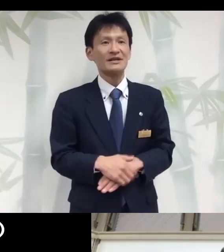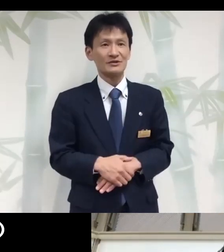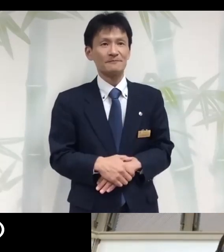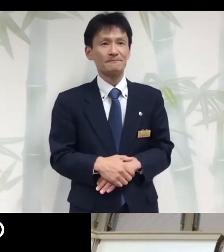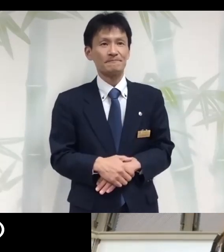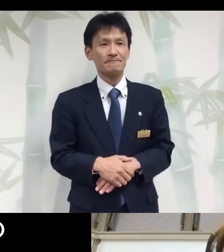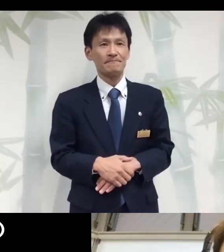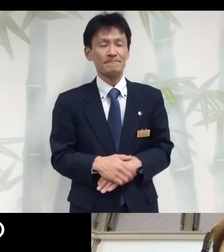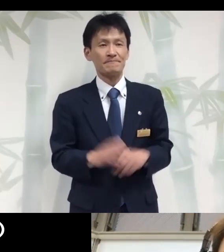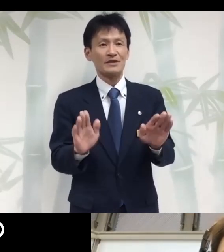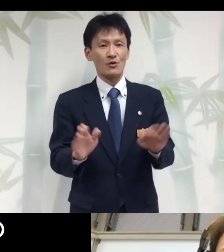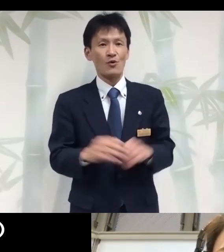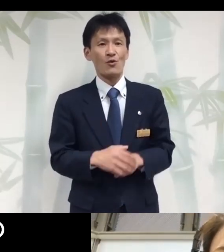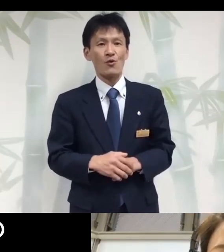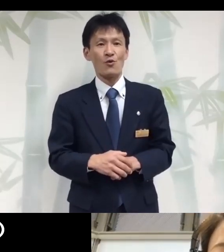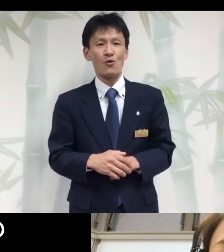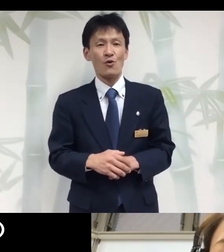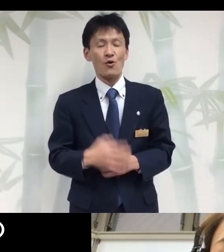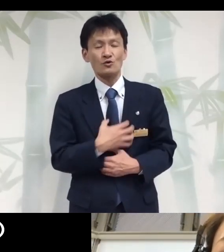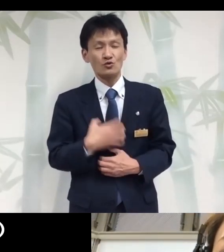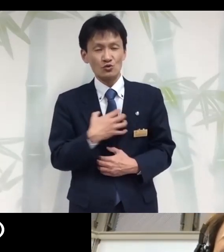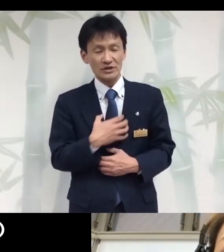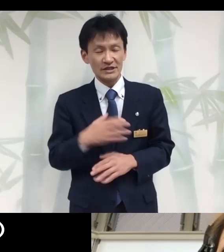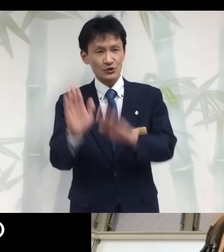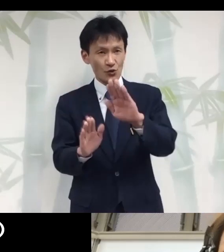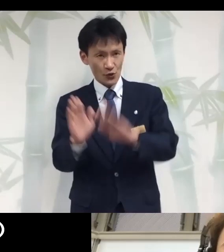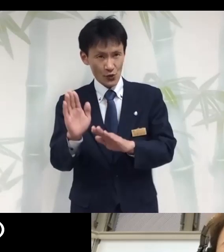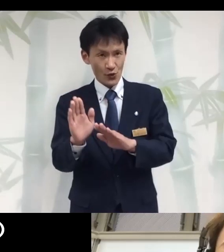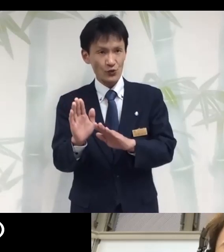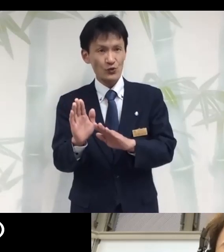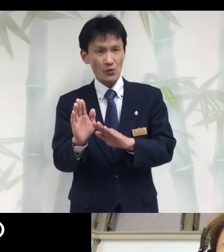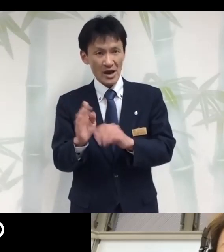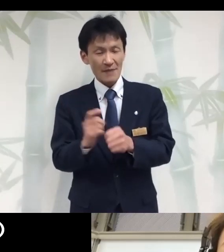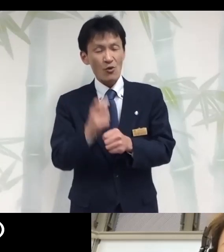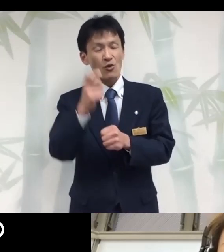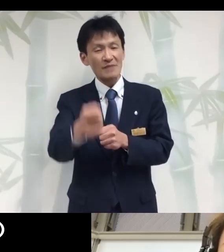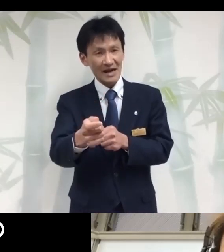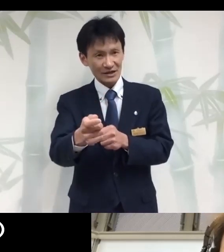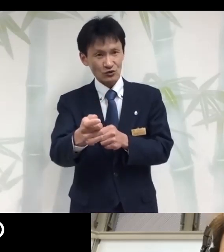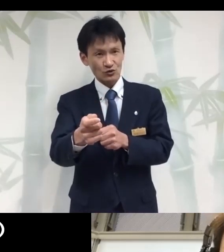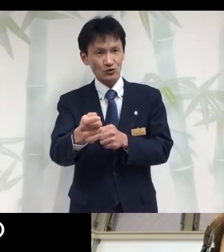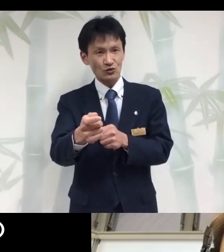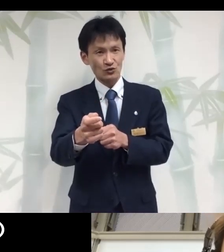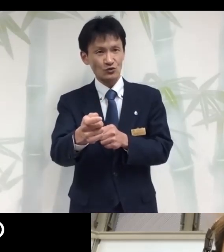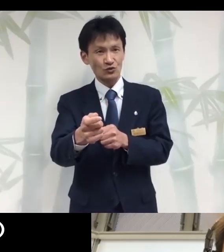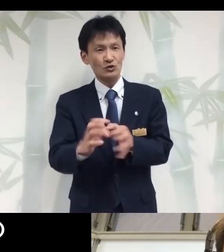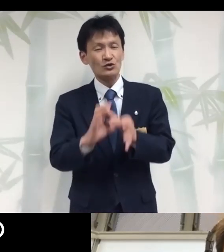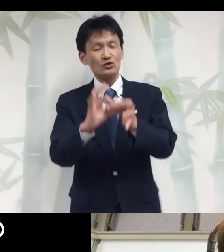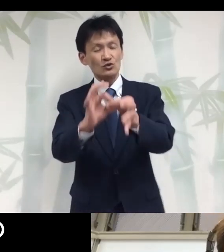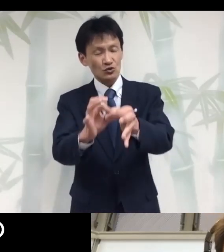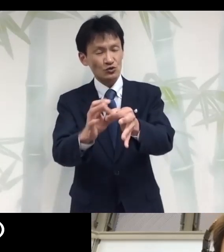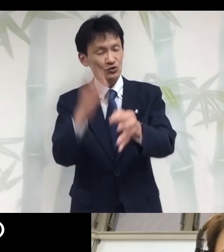のですね、苦しい状況というのはもうしばらくやはり続くんだろうと思います